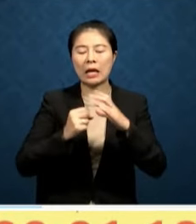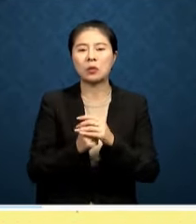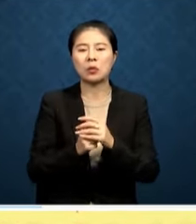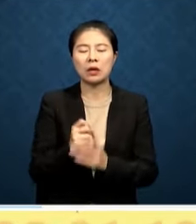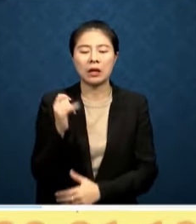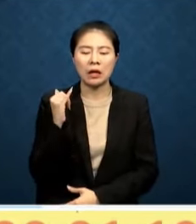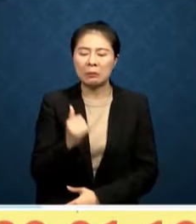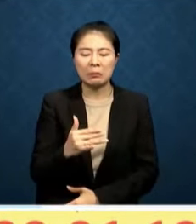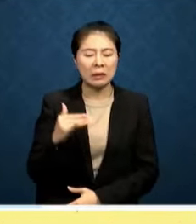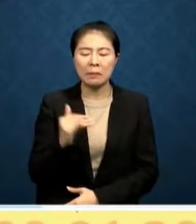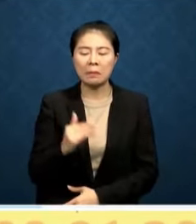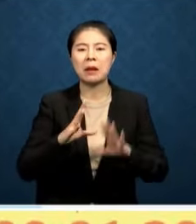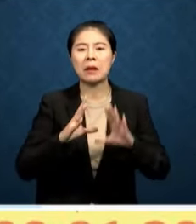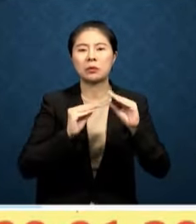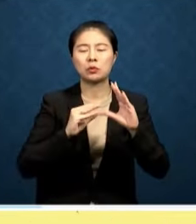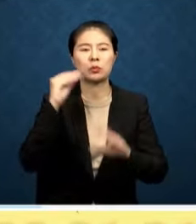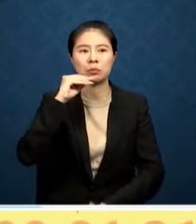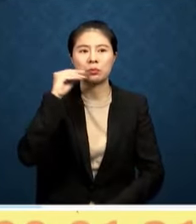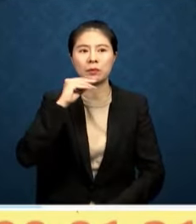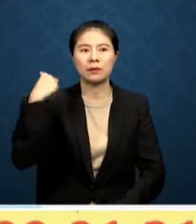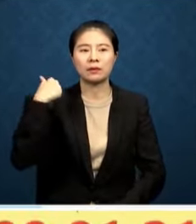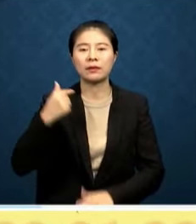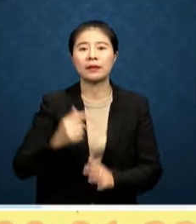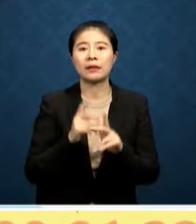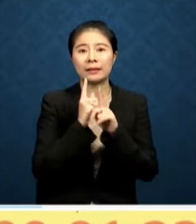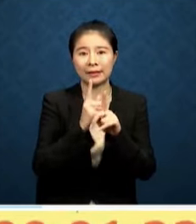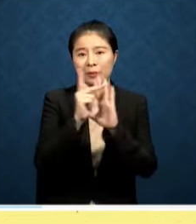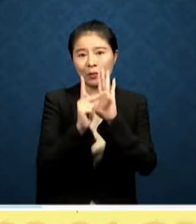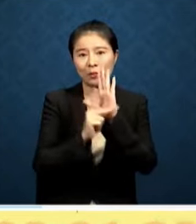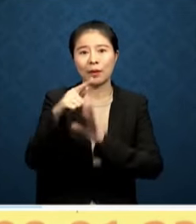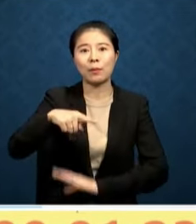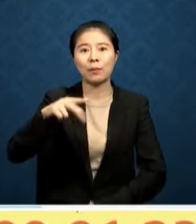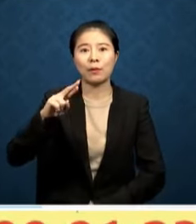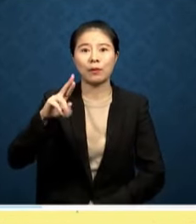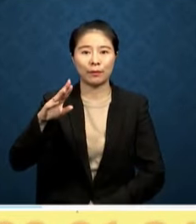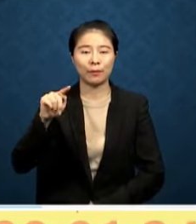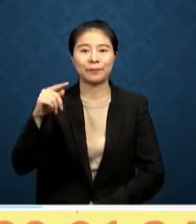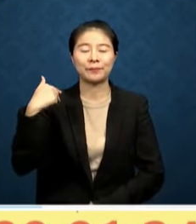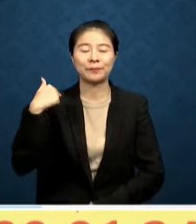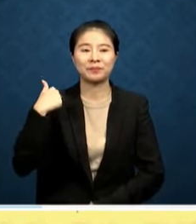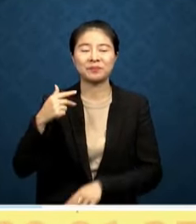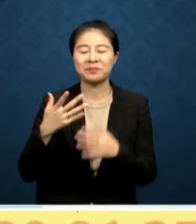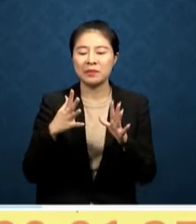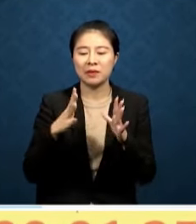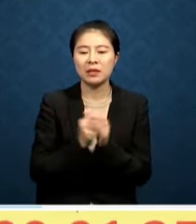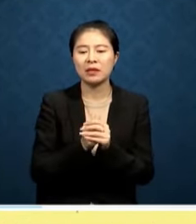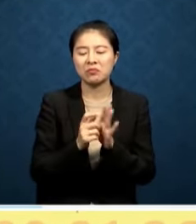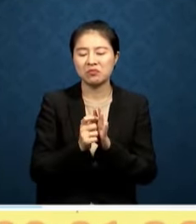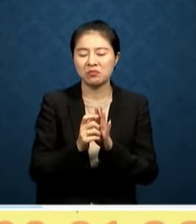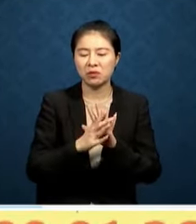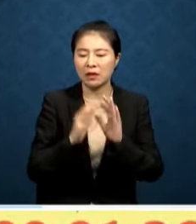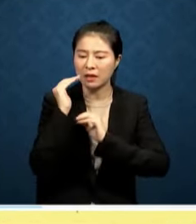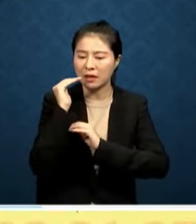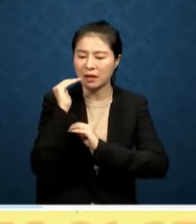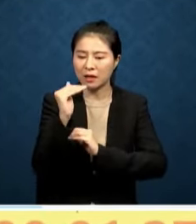จจะที่อธิบายสั้นๆว่าตามกฎหมายหรือตามพรบ.เราไม่มีบทกำหนดโทษว่